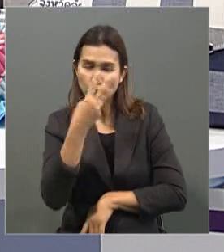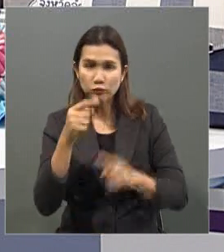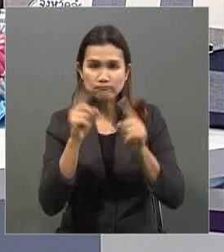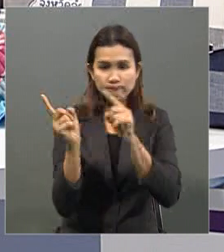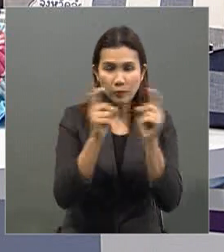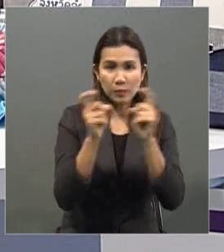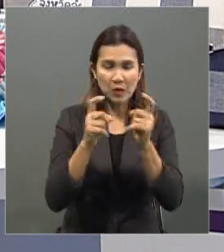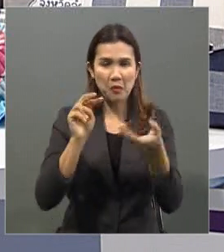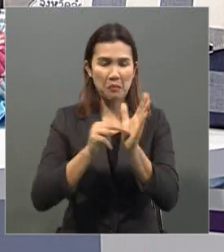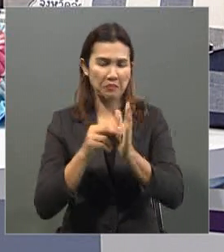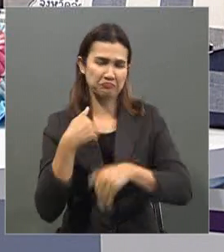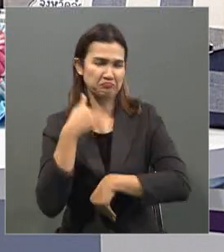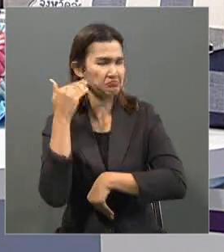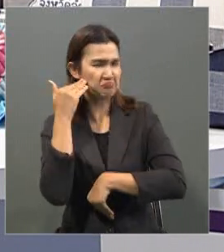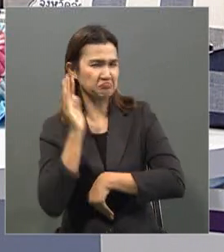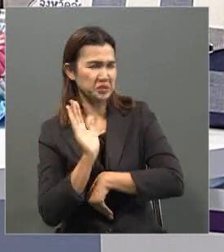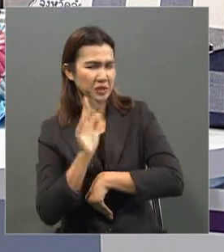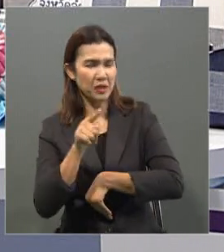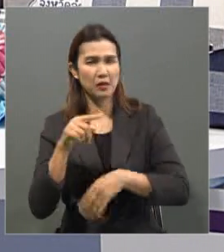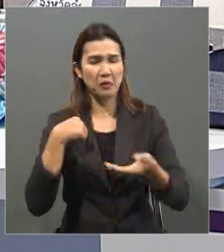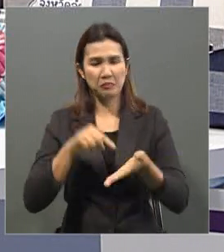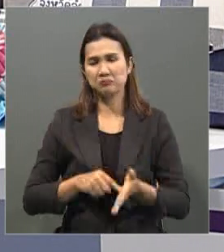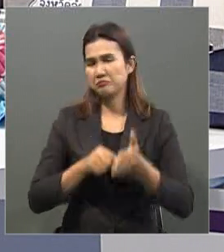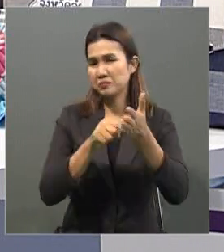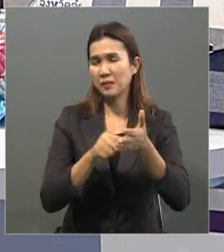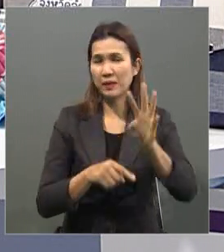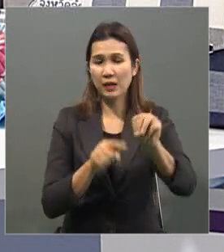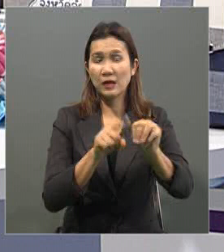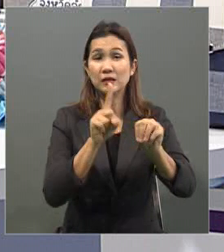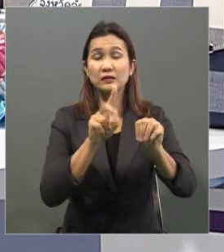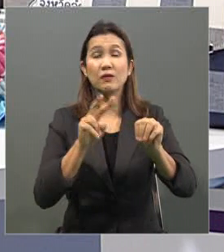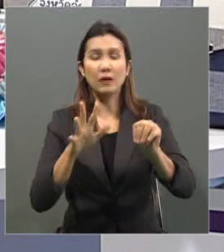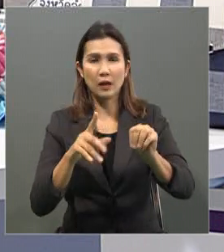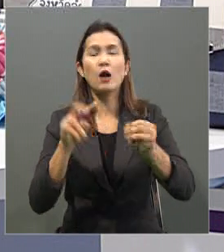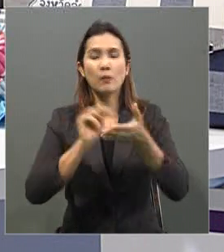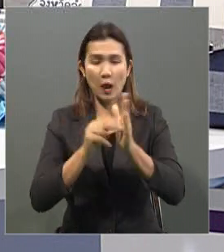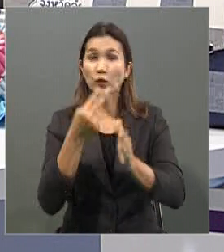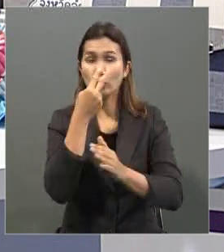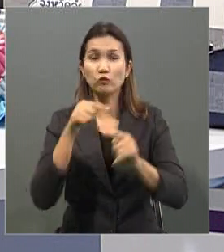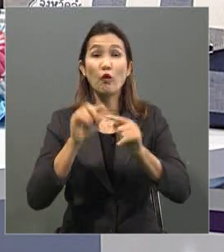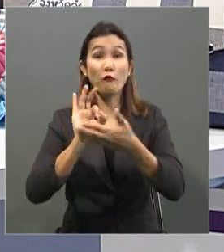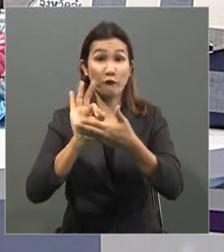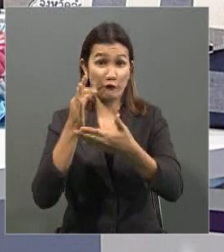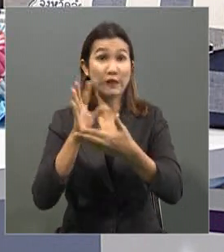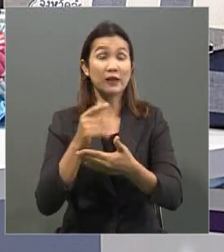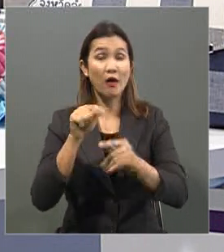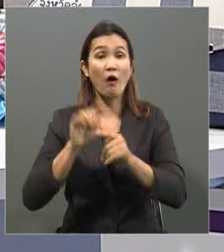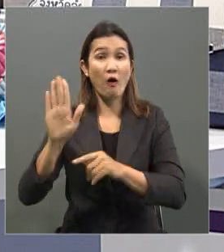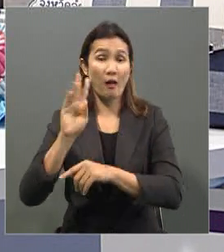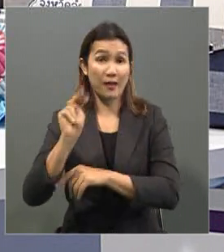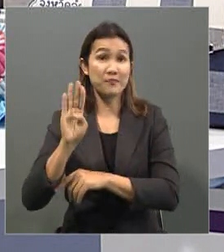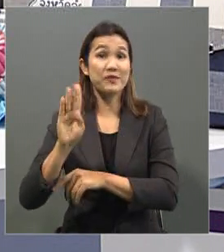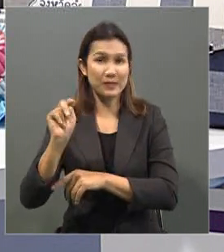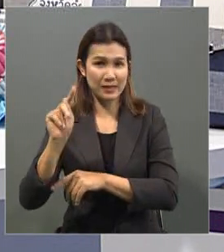มาตรา 152ที่ฝ่ายค้านยื่นนะครับยังคงสามารถติดตามต่อได้ทาง Facebook Liveของ NBTนะครับแต่